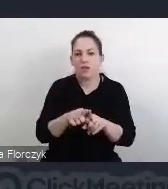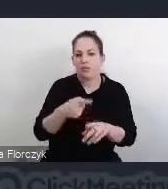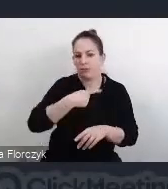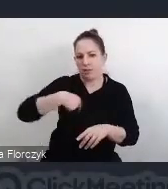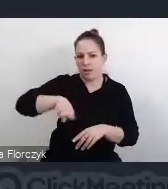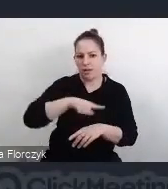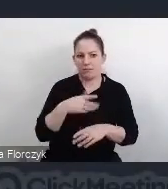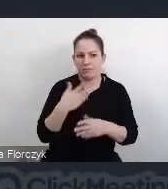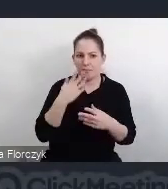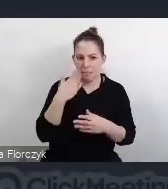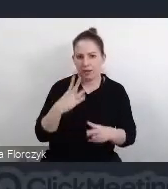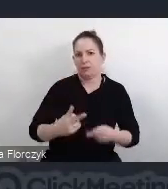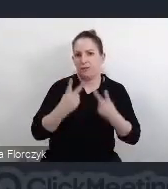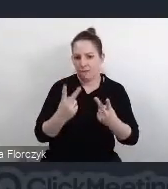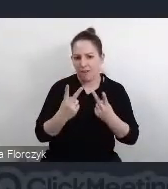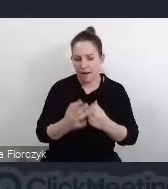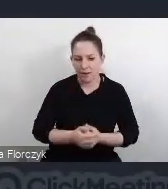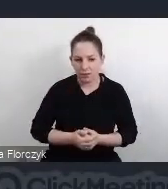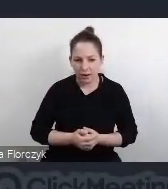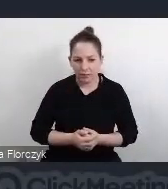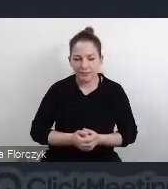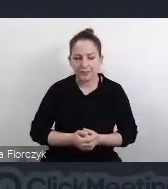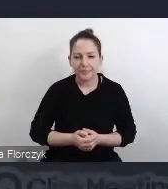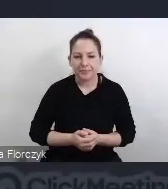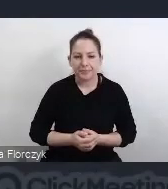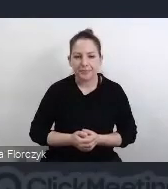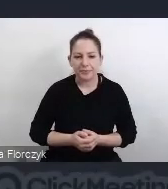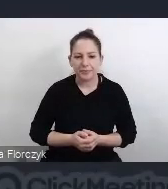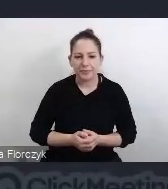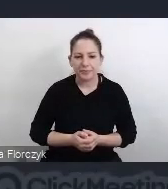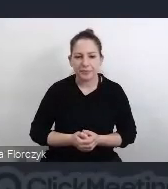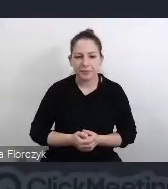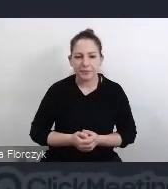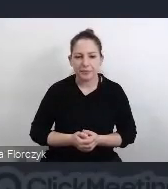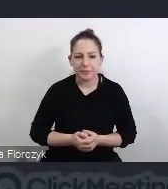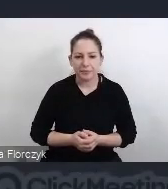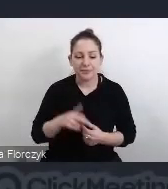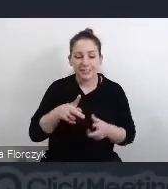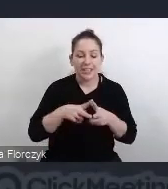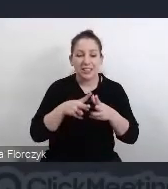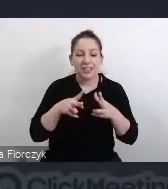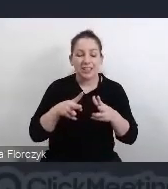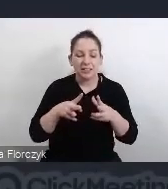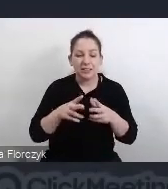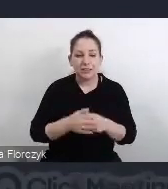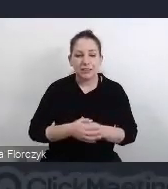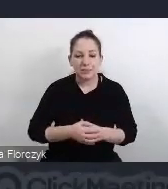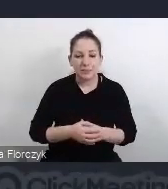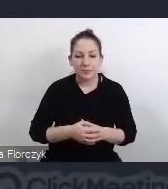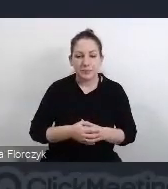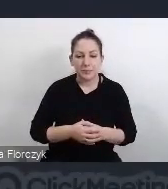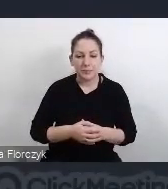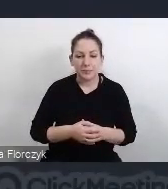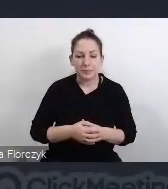bardzo kluczowe i ważne, bo ten czas, który człowiek